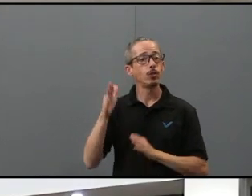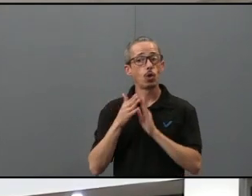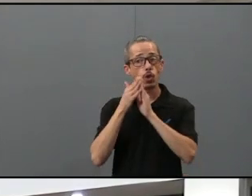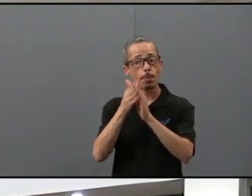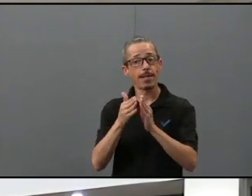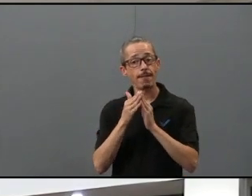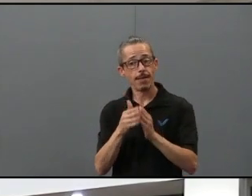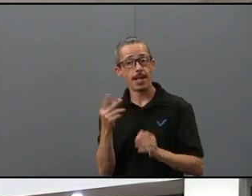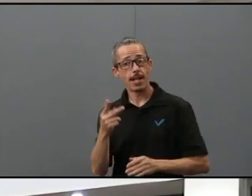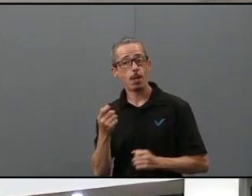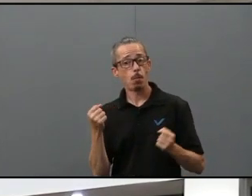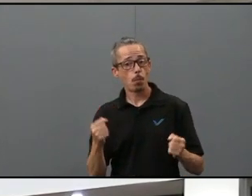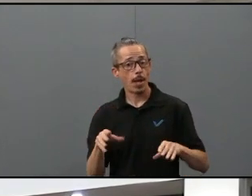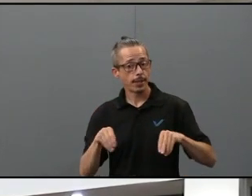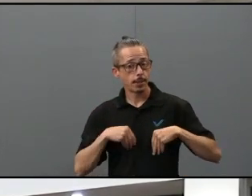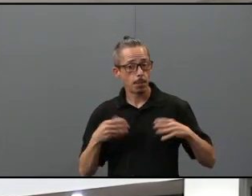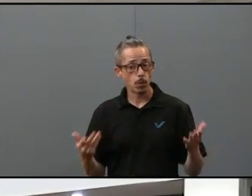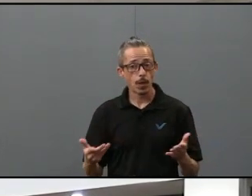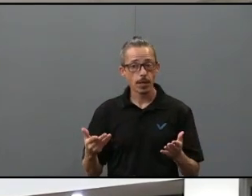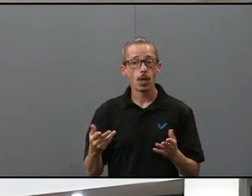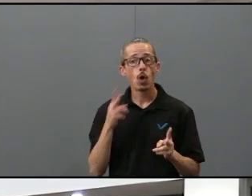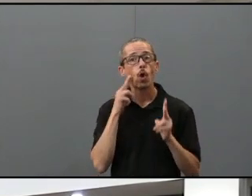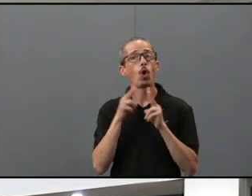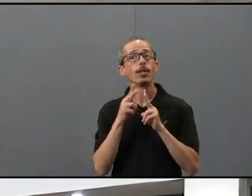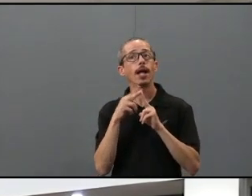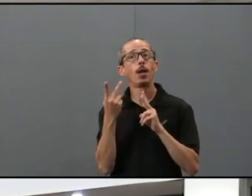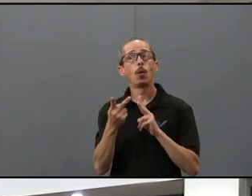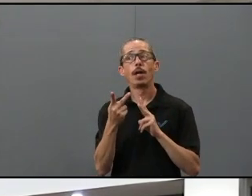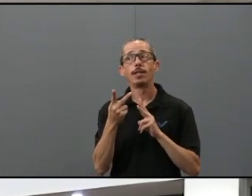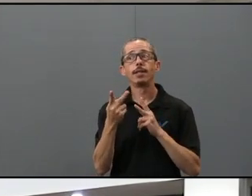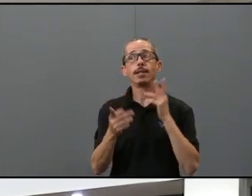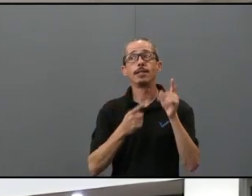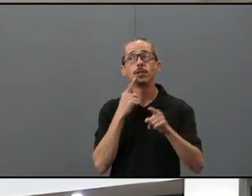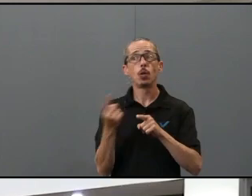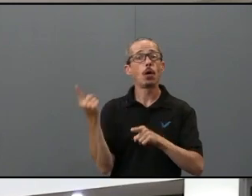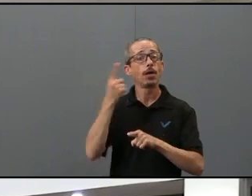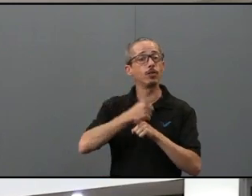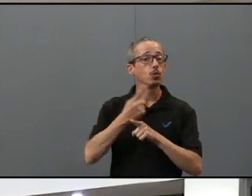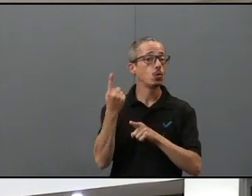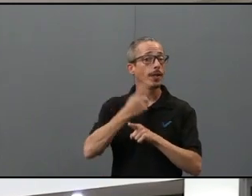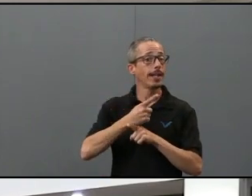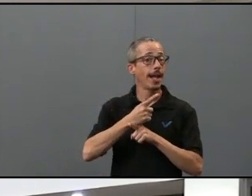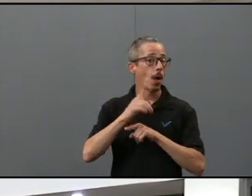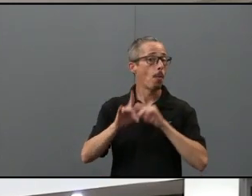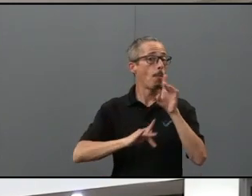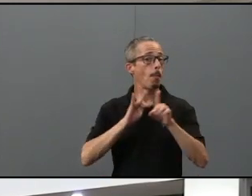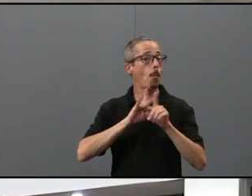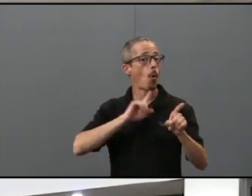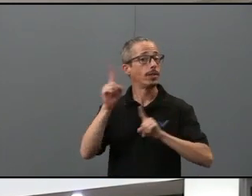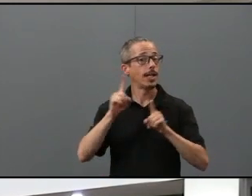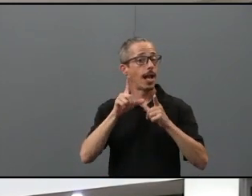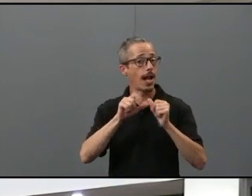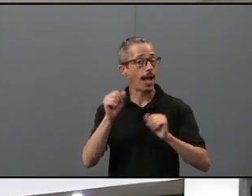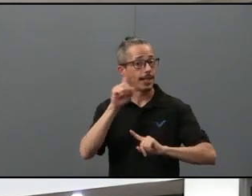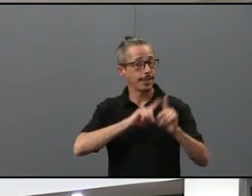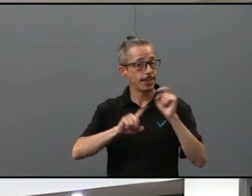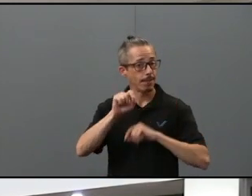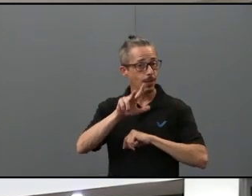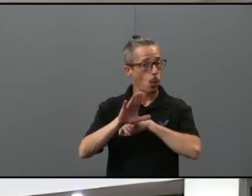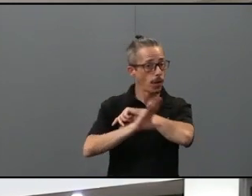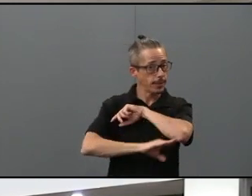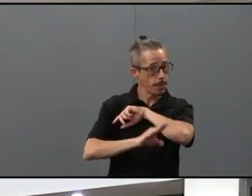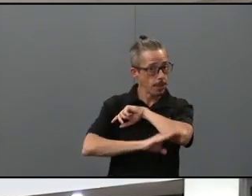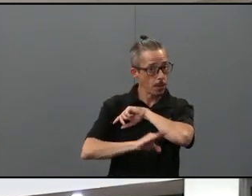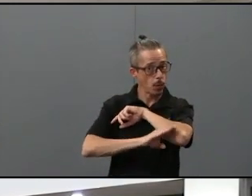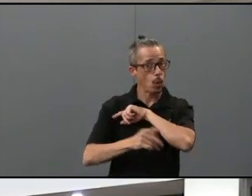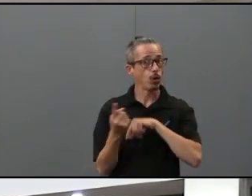la ville si elle accepterait de reconnaître la Journée mondiale des langues destin qui est le 23 septembre c'est une journée